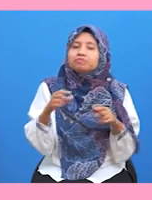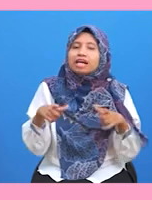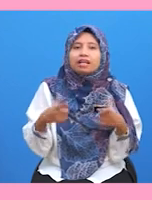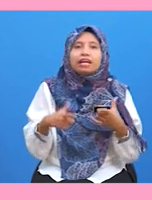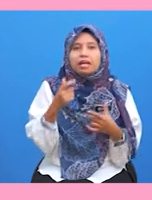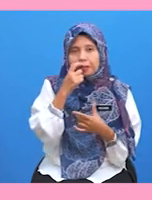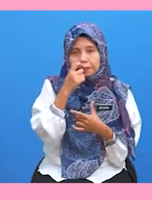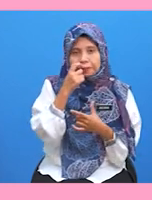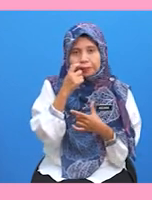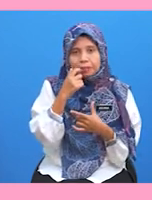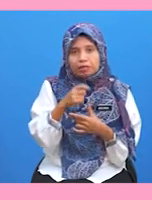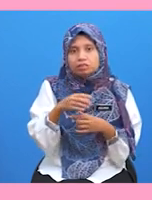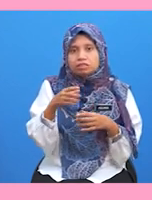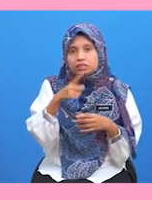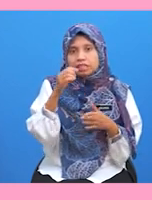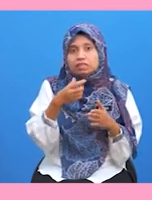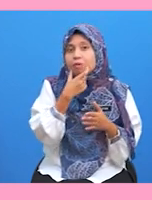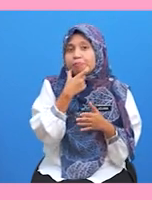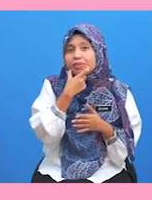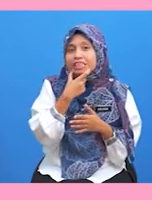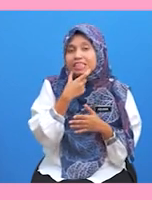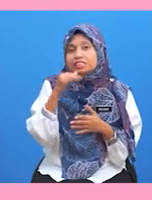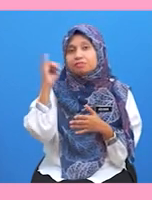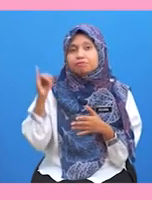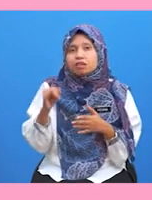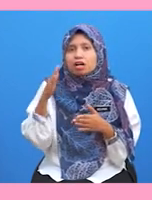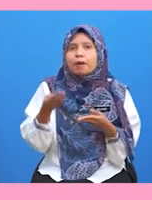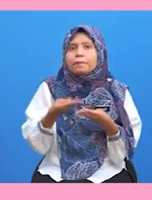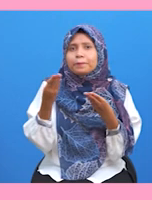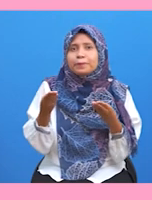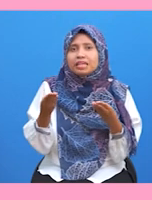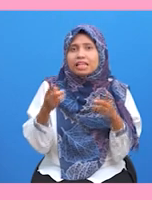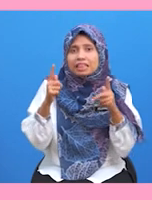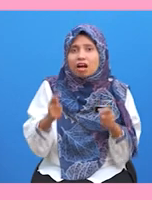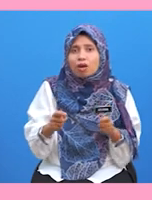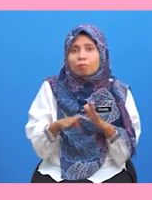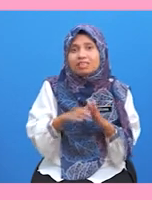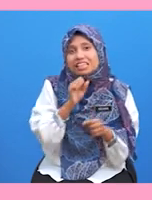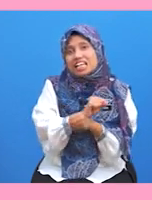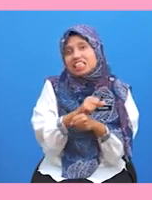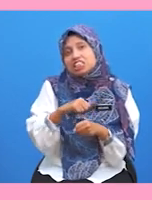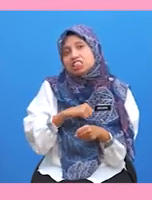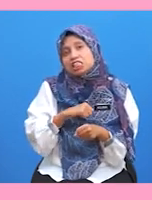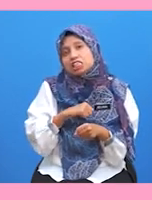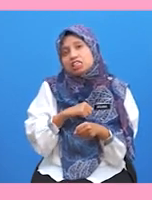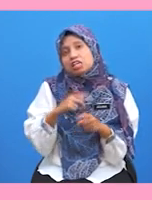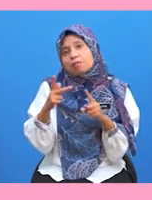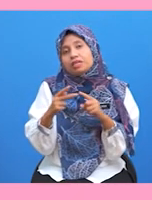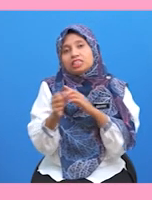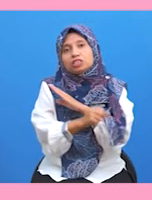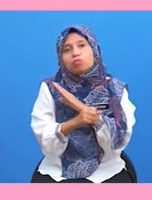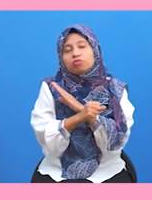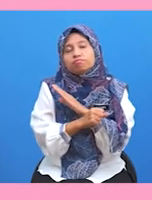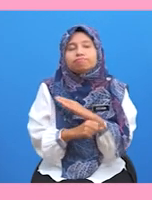ini, British akan memberikan taraf berkerajaan sendiri kepada Sarawak. Sebagai rumusan, walaupun